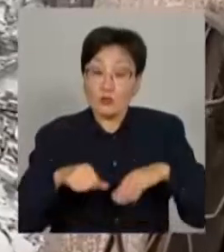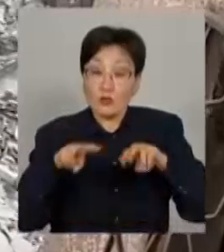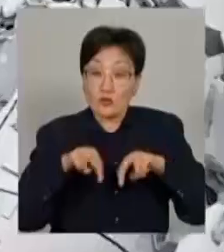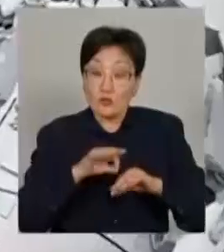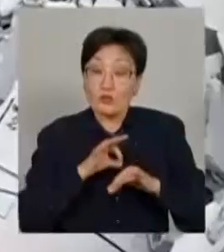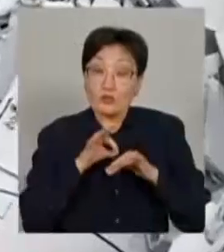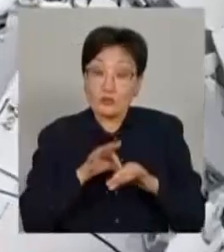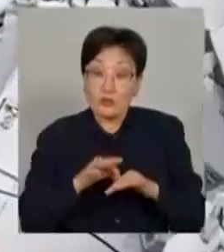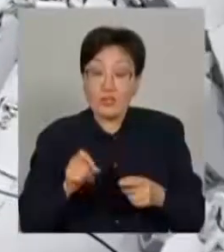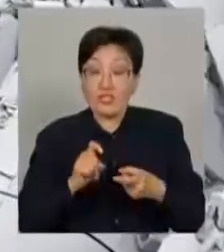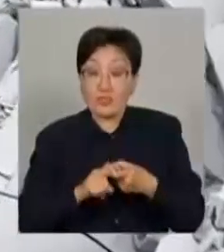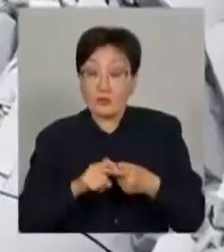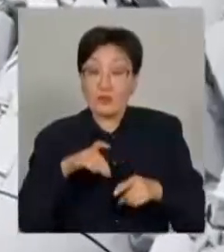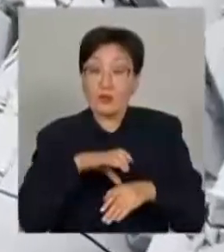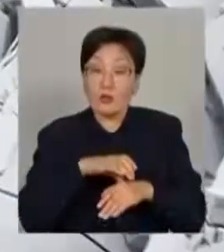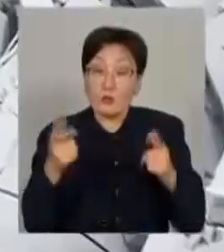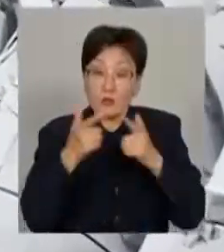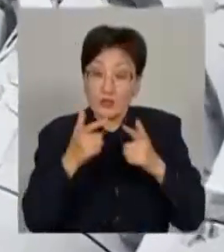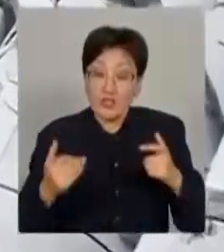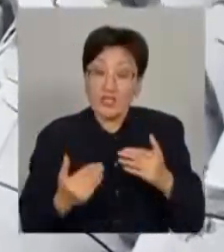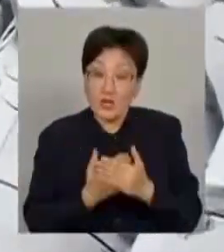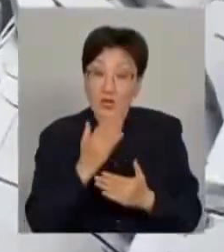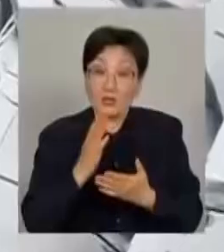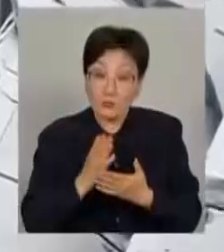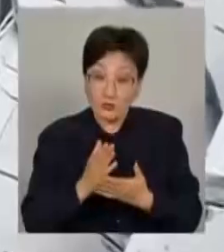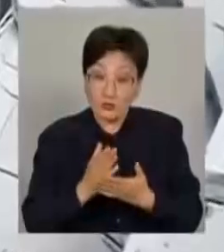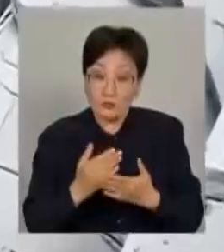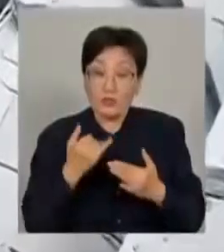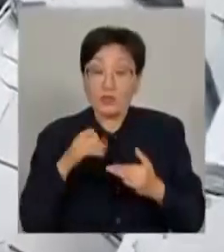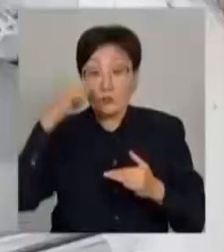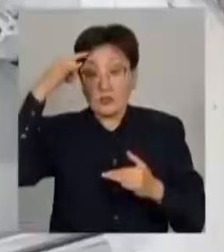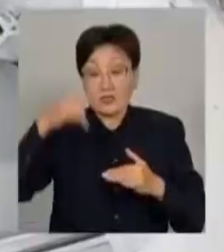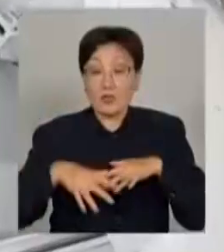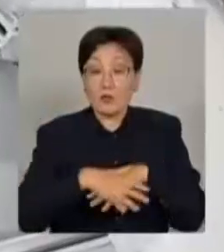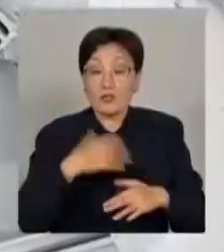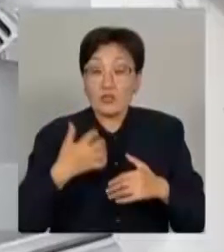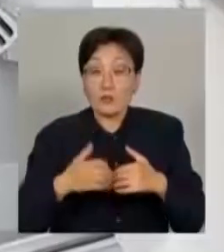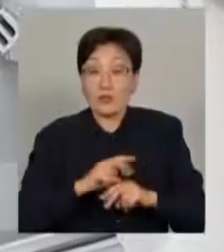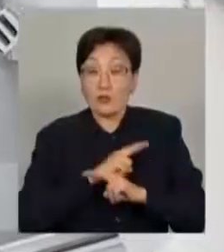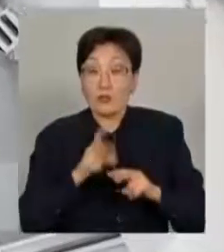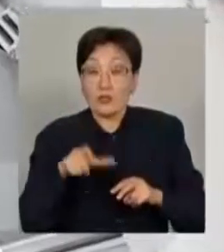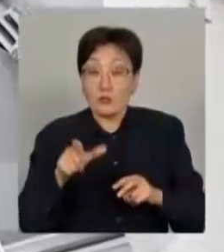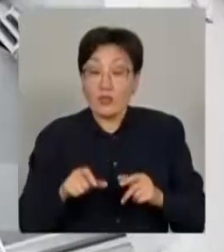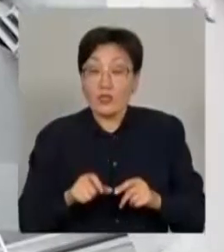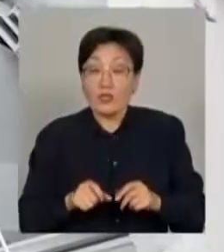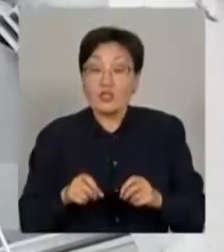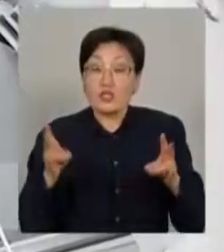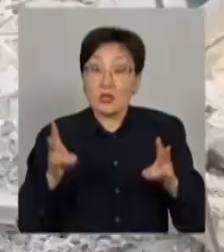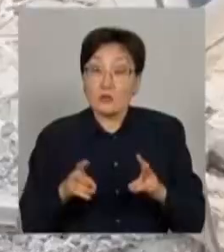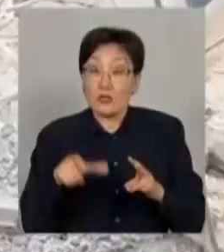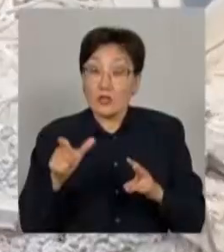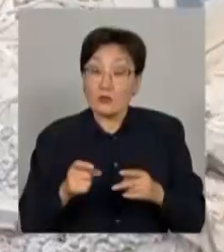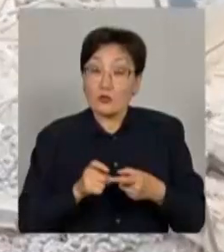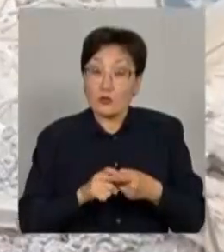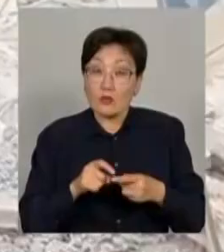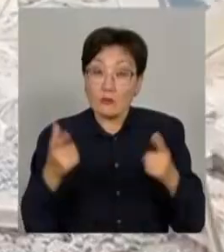мониторинг жүргізіліп, байланыс деректері тұрақты түрде жаңартылып отырады. Сөзінше, қазақстандықтар арасында қаза тапқандар мен жараланғандар туралы